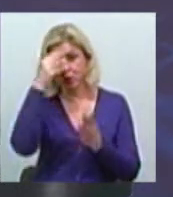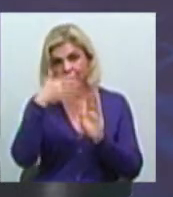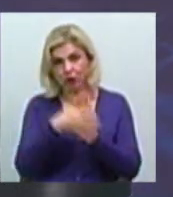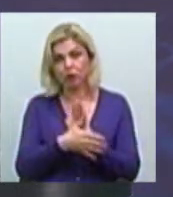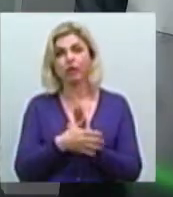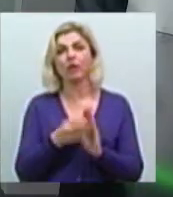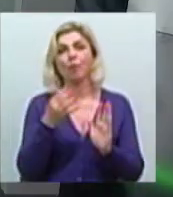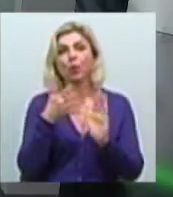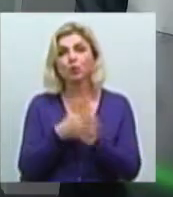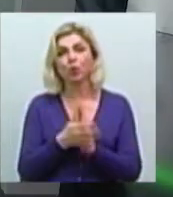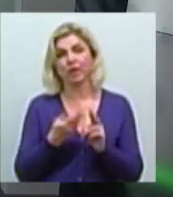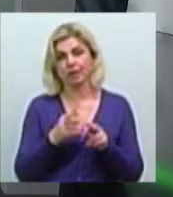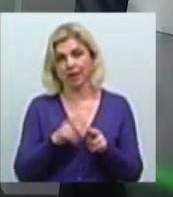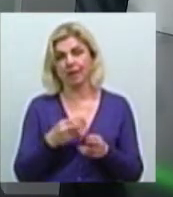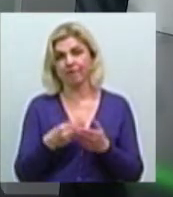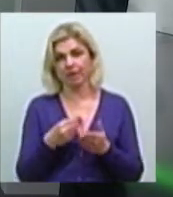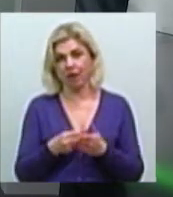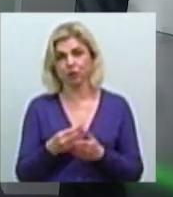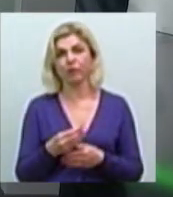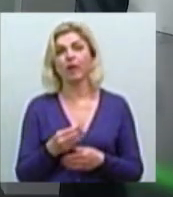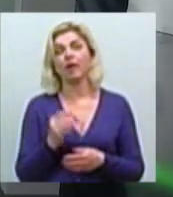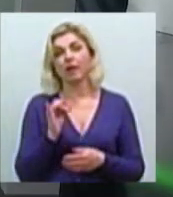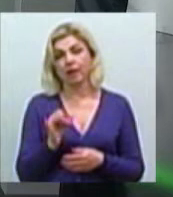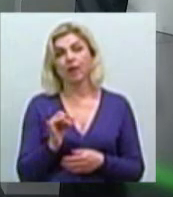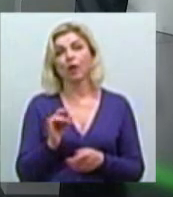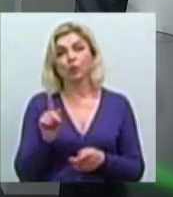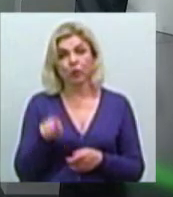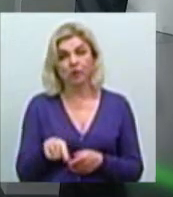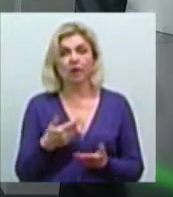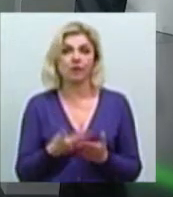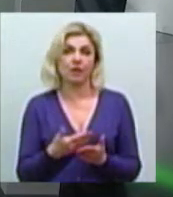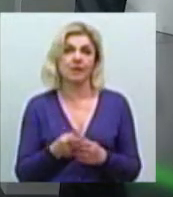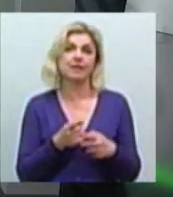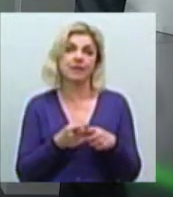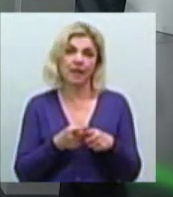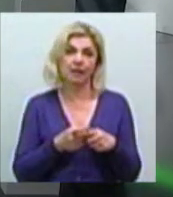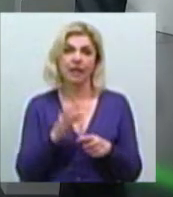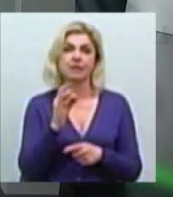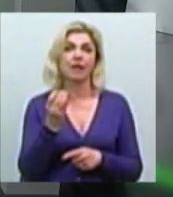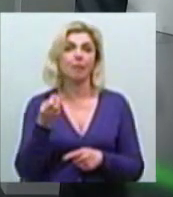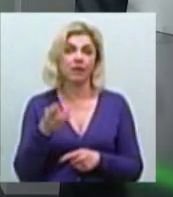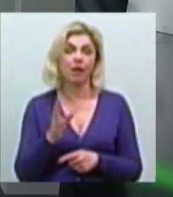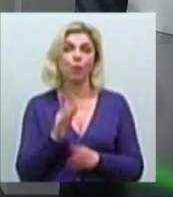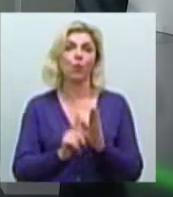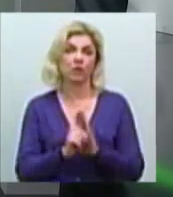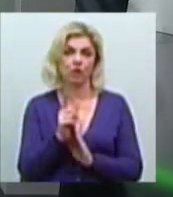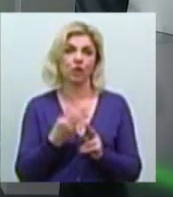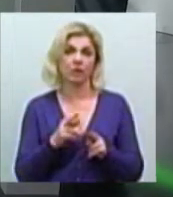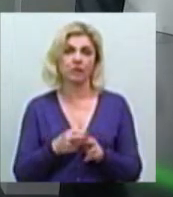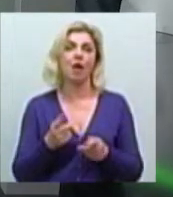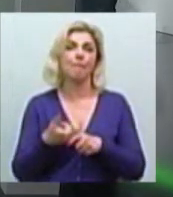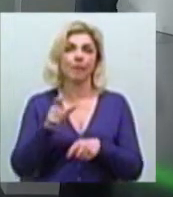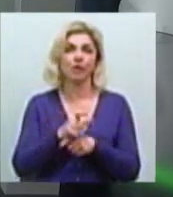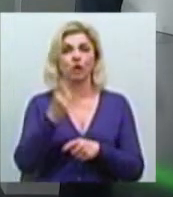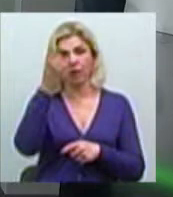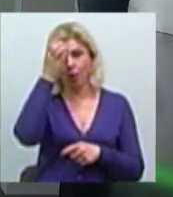і фінансів шкільних установ. І тоді вже десь в середині серпня ми презентуємо це нове, більш наукове,